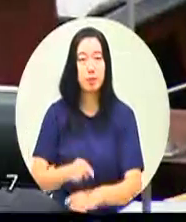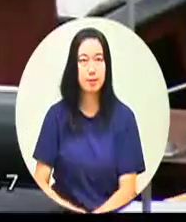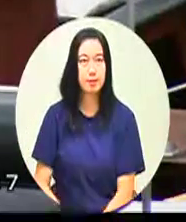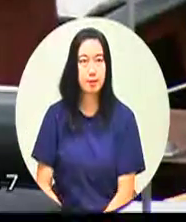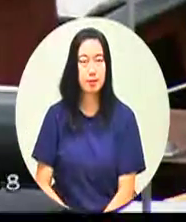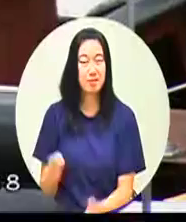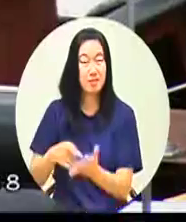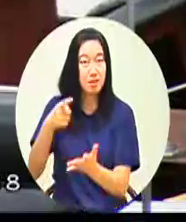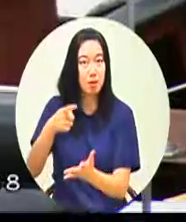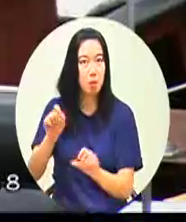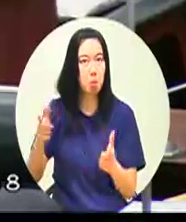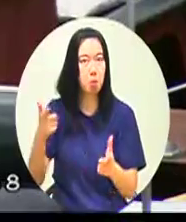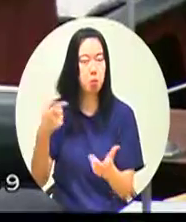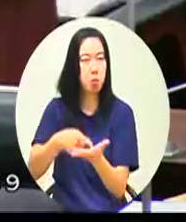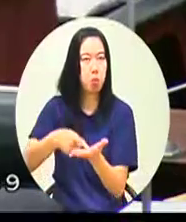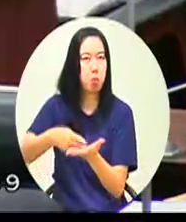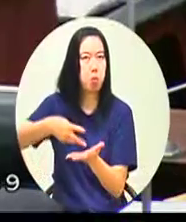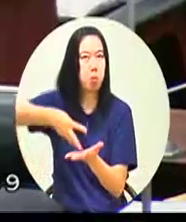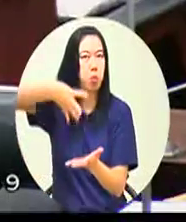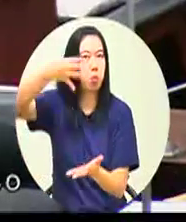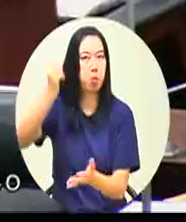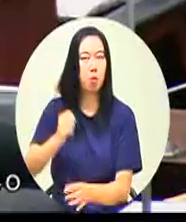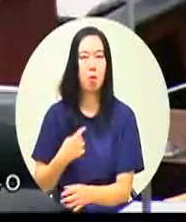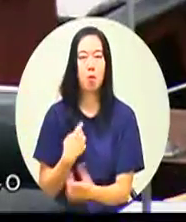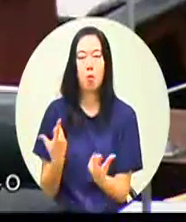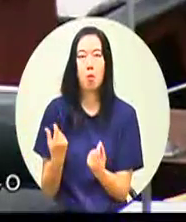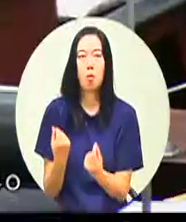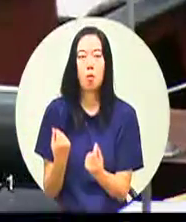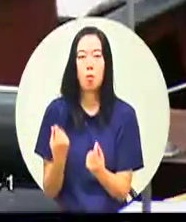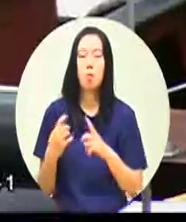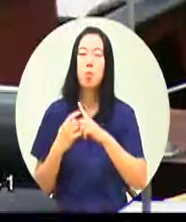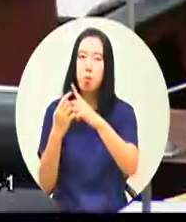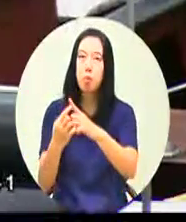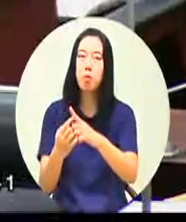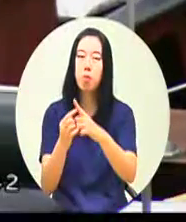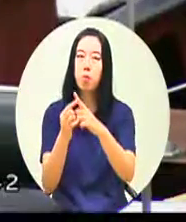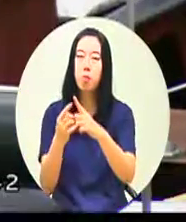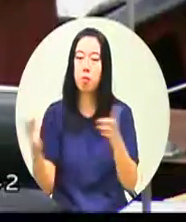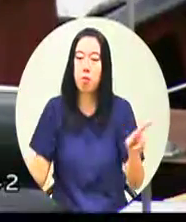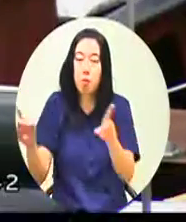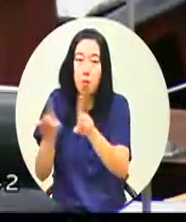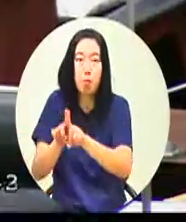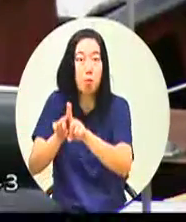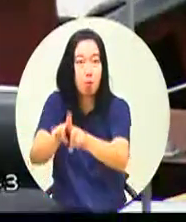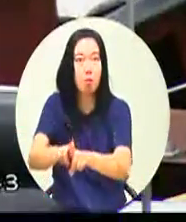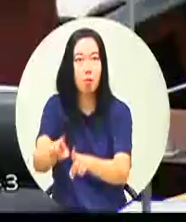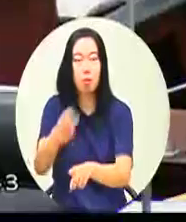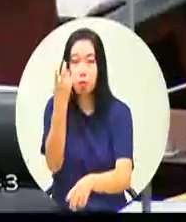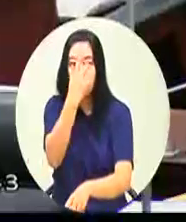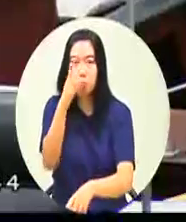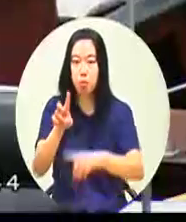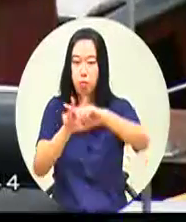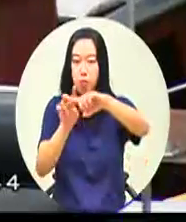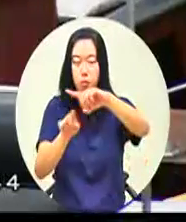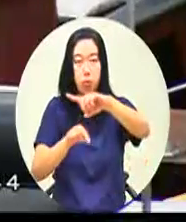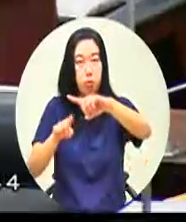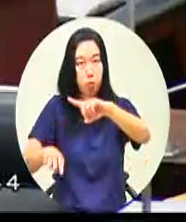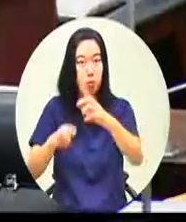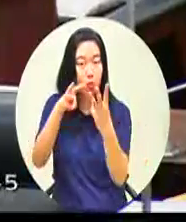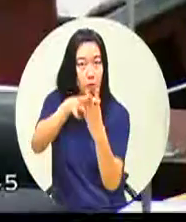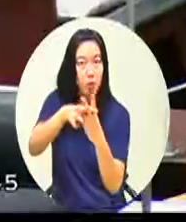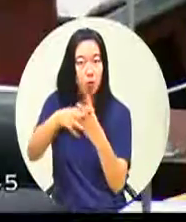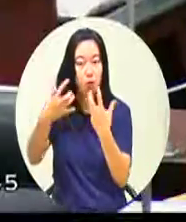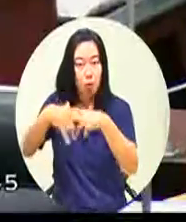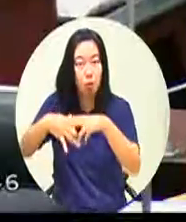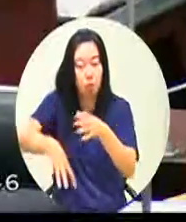道，迄间滚啊道啊。我嘛捌去下面共同勘察迄个昆州迄个抽水遐啦，因